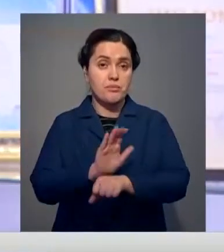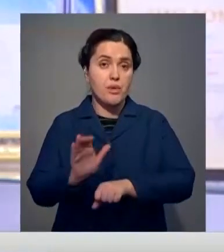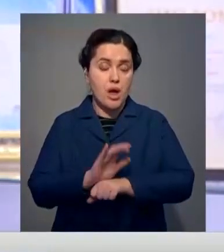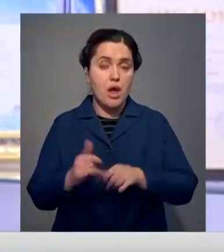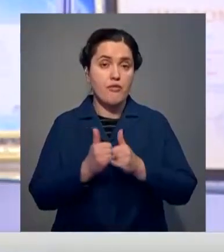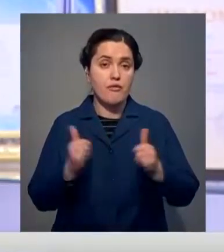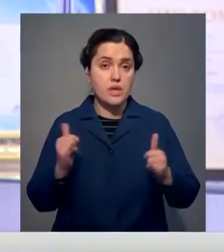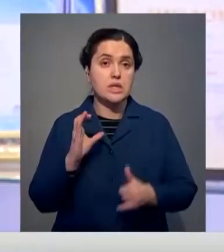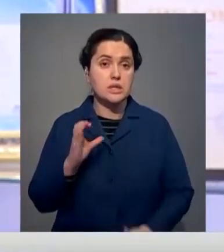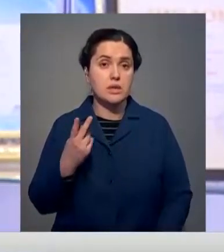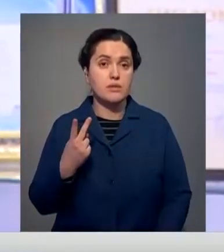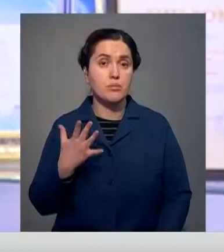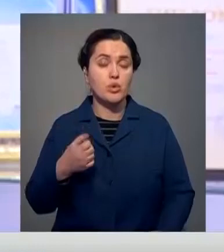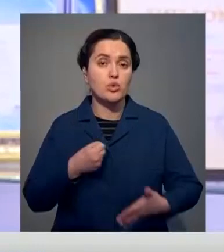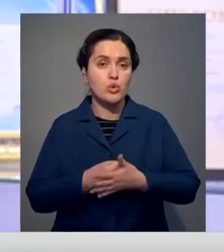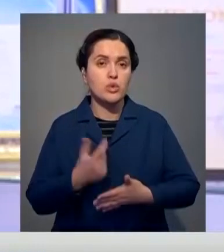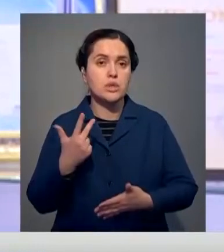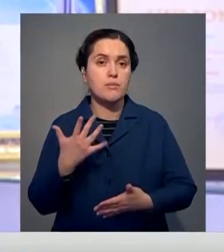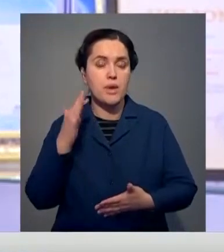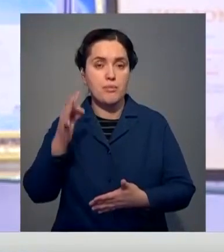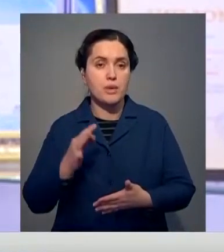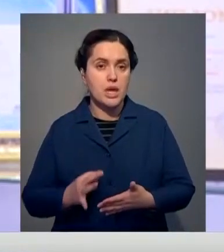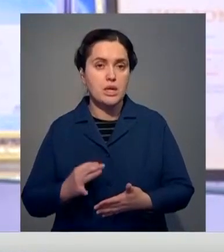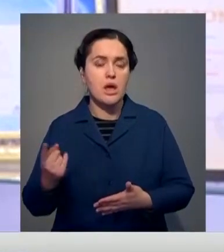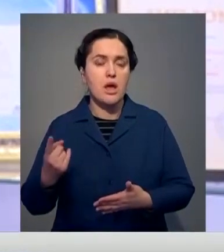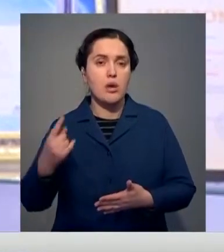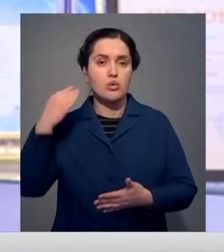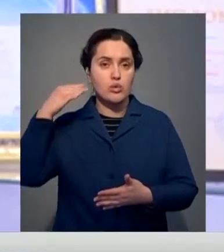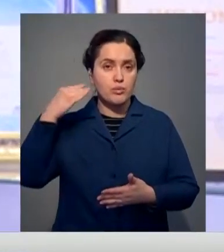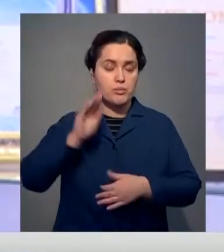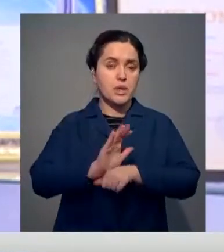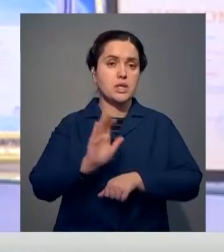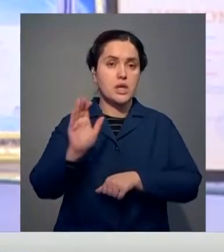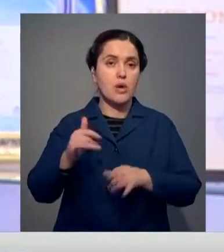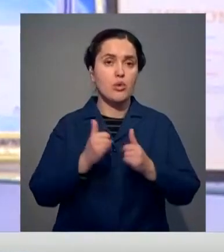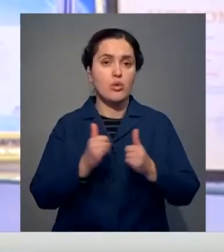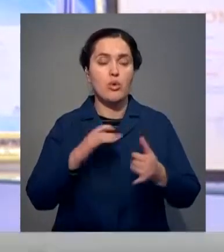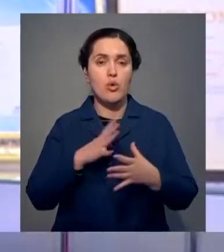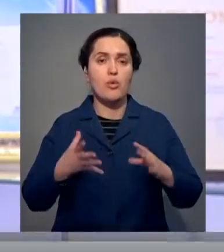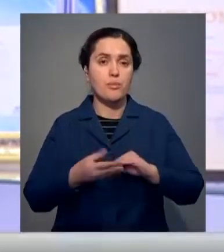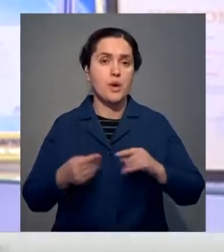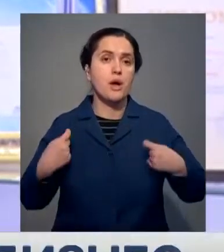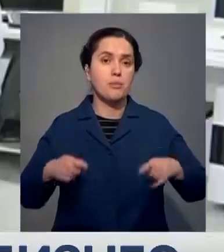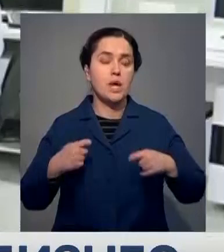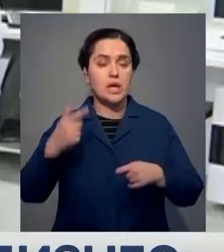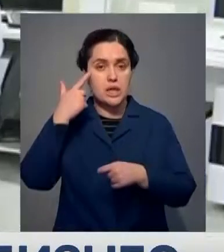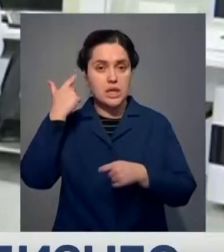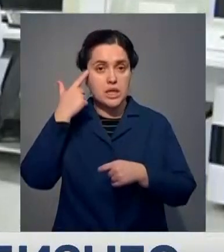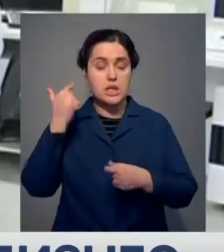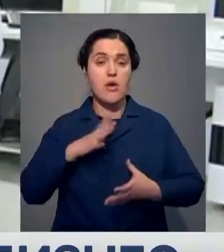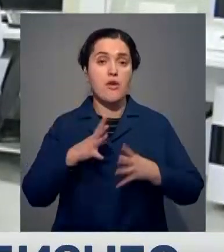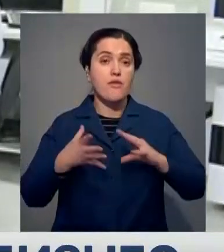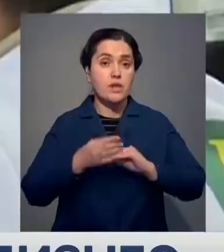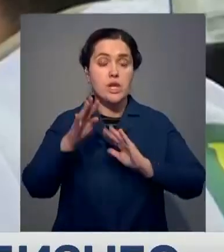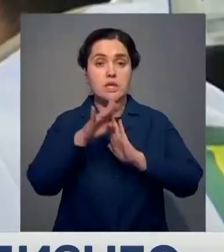35%. В основном это из-за освоения новых рынков в Туркменистане и увеличения объема продаж в Кыргызстане. Всего в